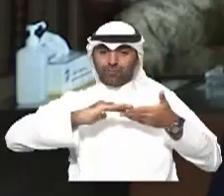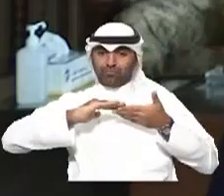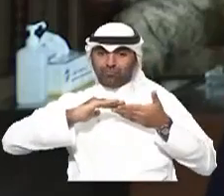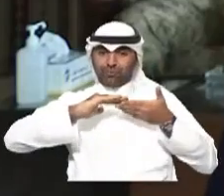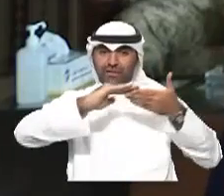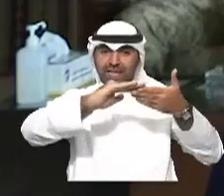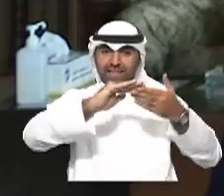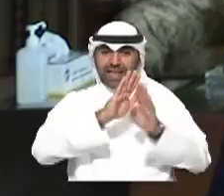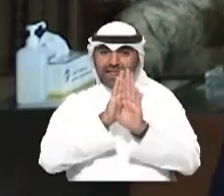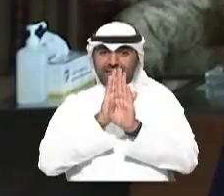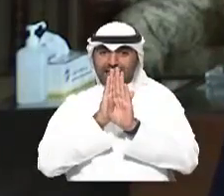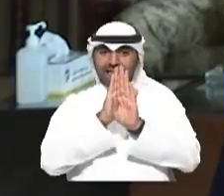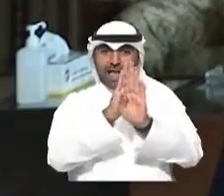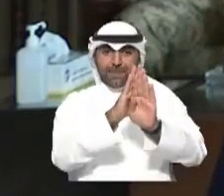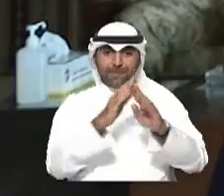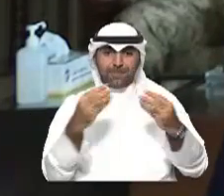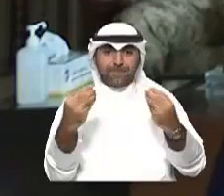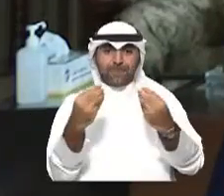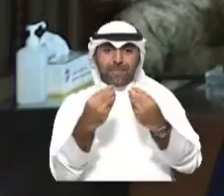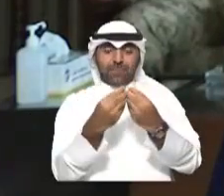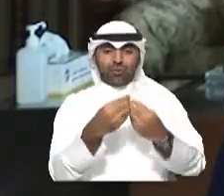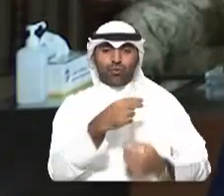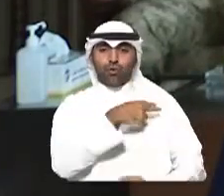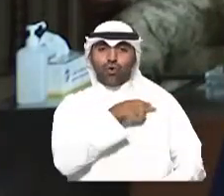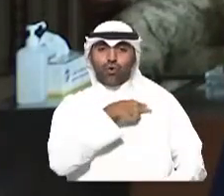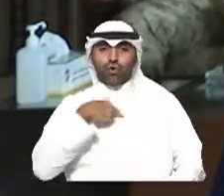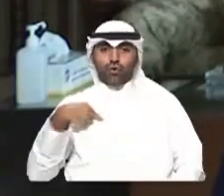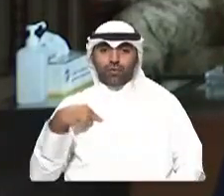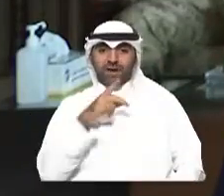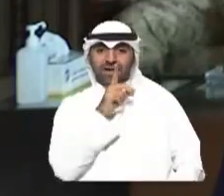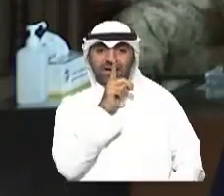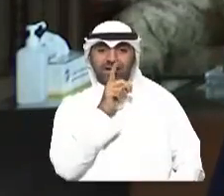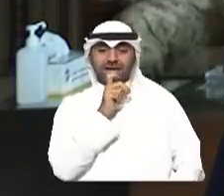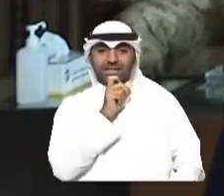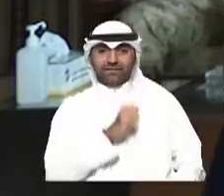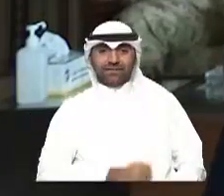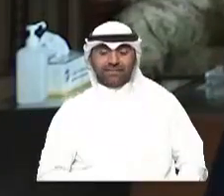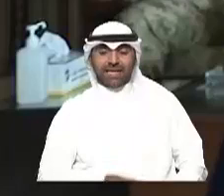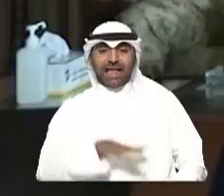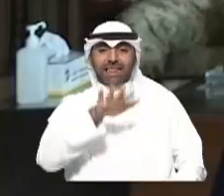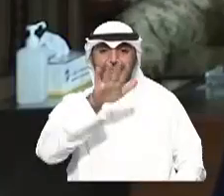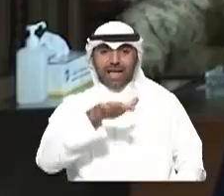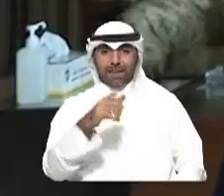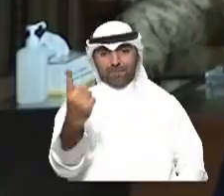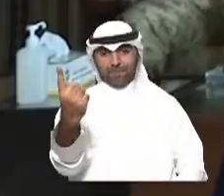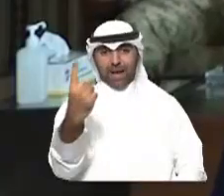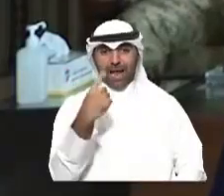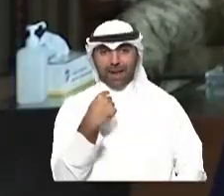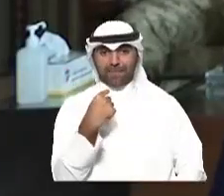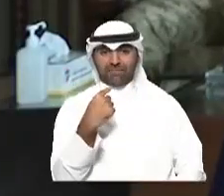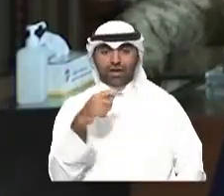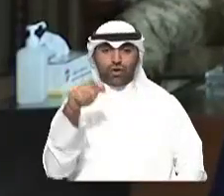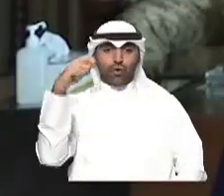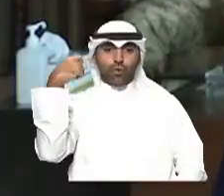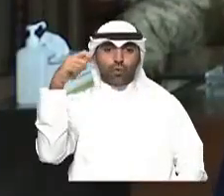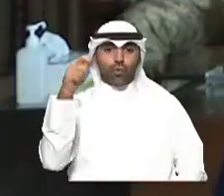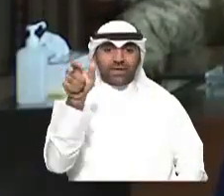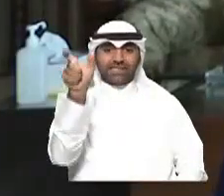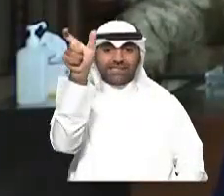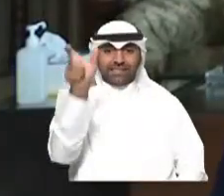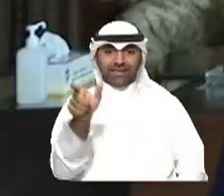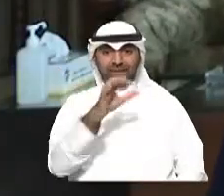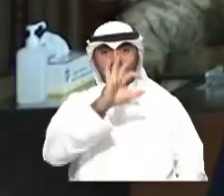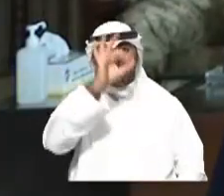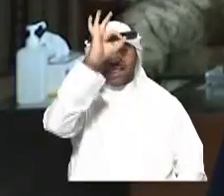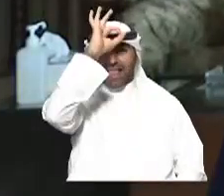الداخلية الشيخ طلال خالد الأحمد الجابر الصباح، تشرفت اليوم بتوديع الفرقة